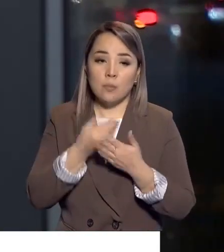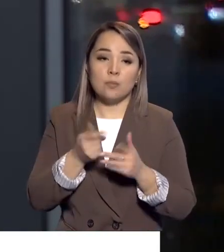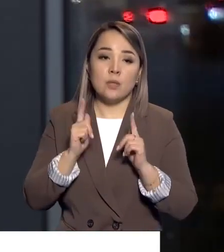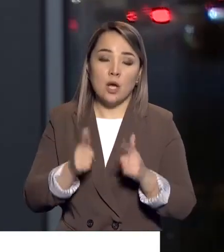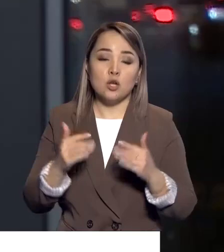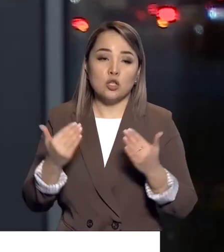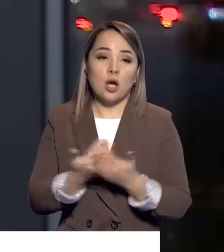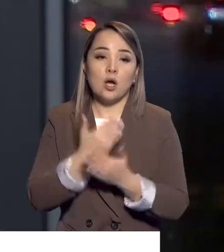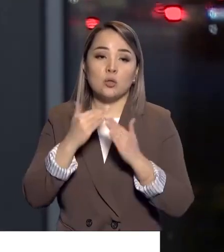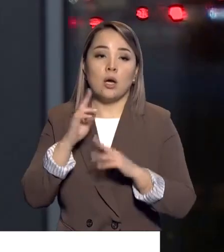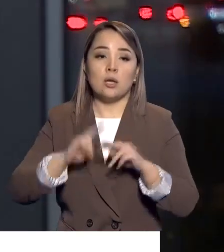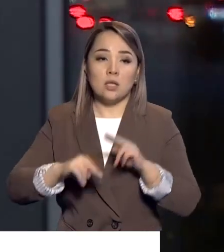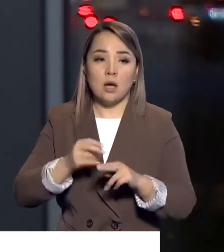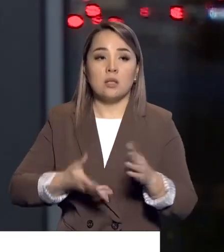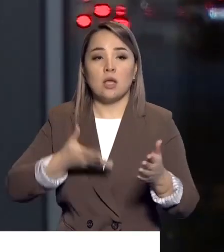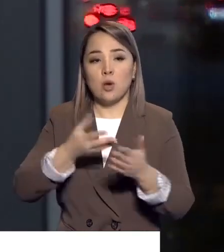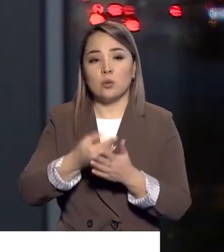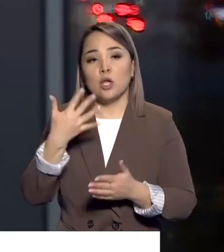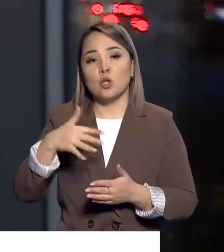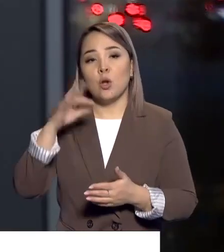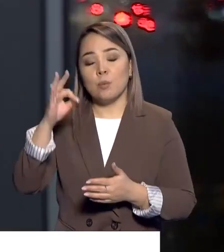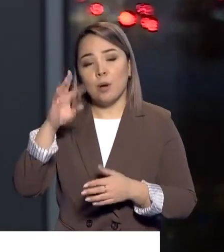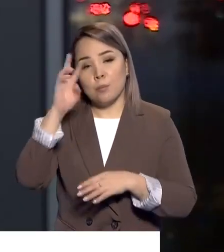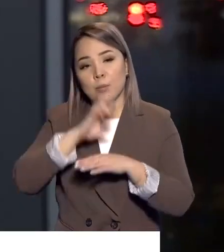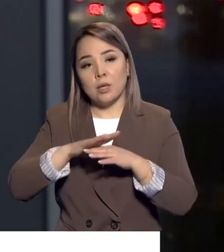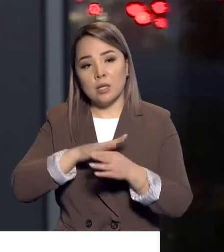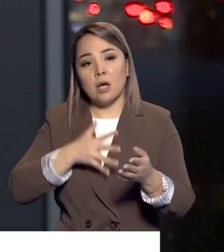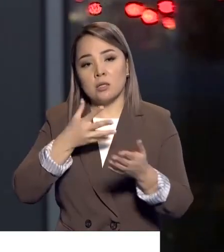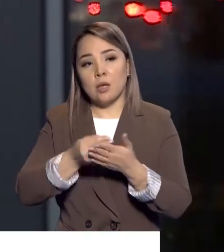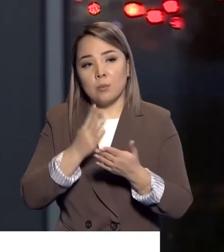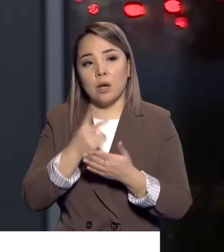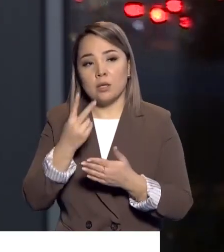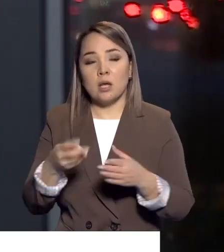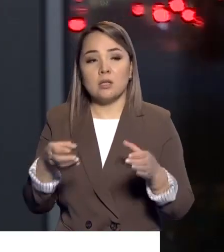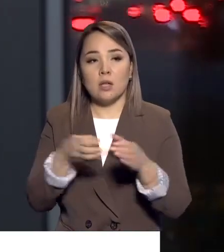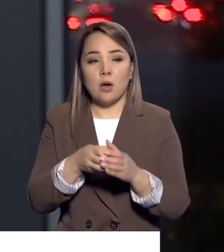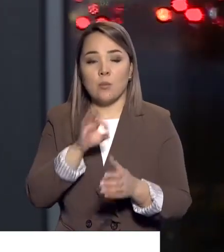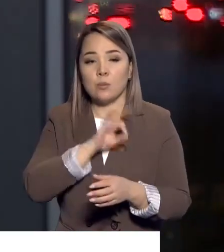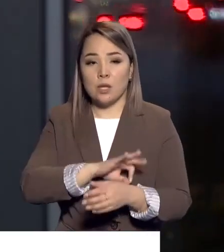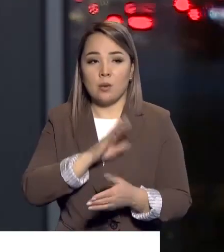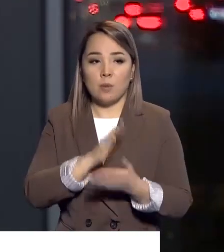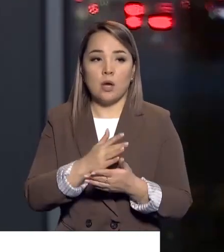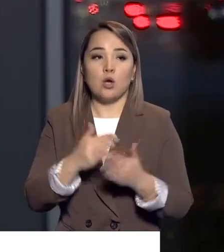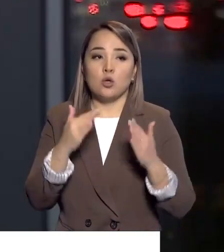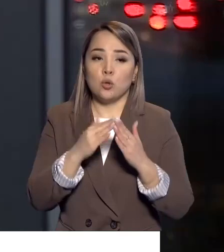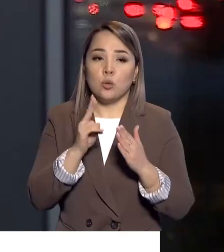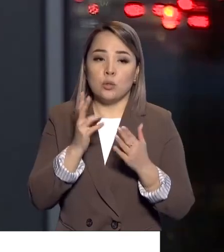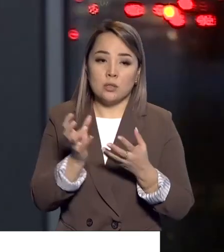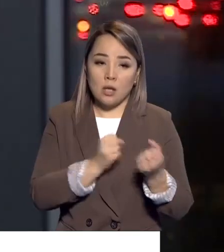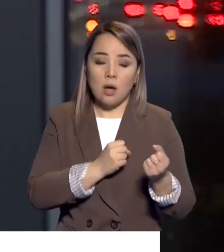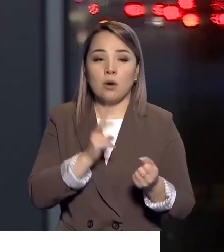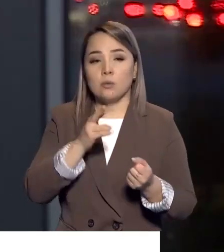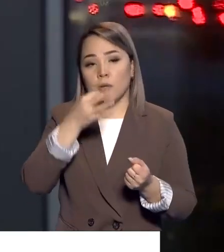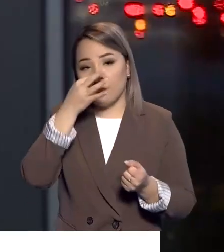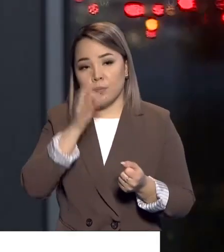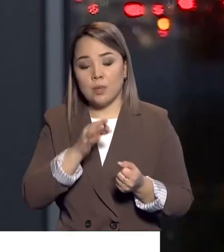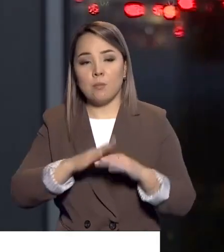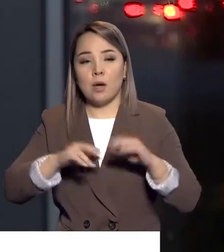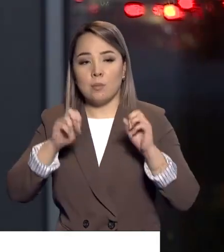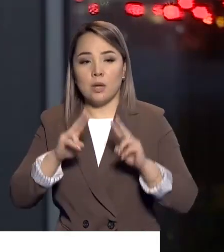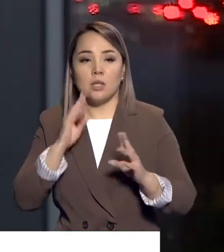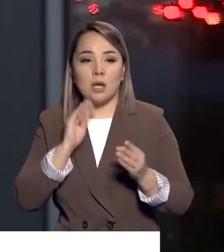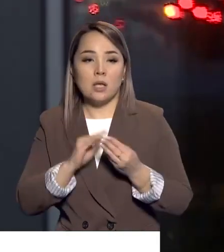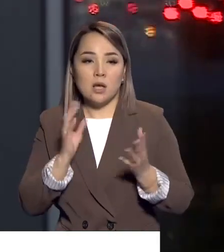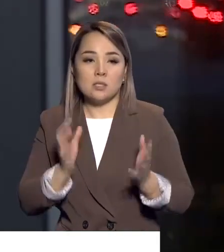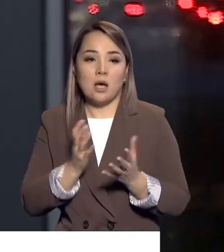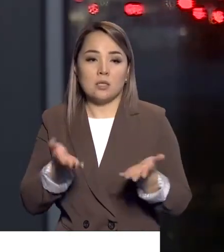жаңа үй салынады, бірақ шығынның 50%-ын мемлекет өтейді. Демек, екі тарап та ұтылмайды. Бірі үйлі болса, бірі тәжірибелі маманын